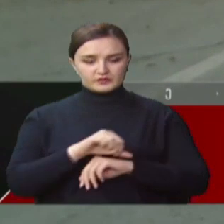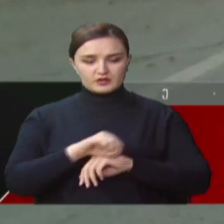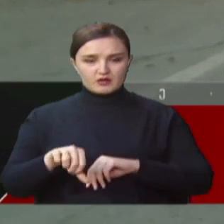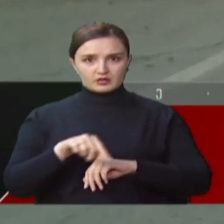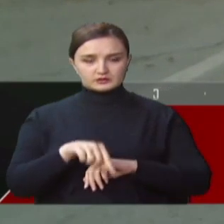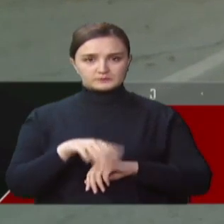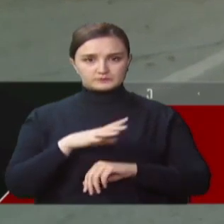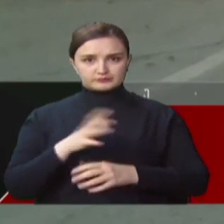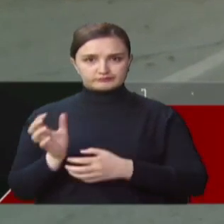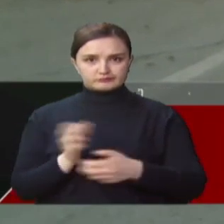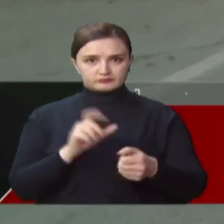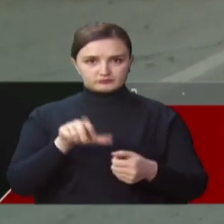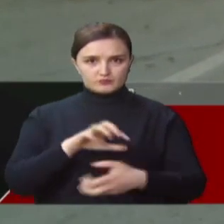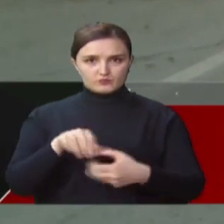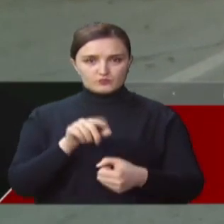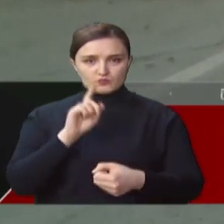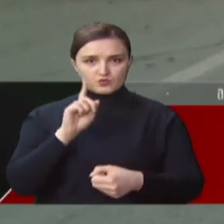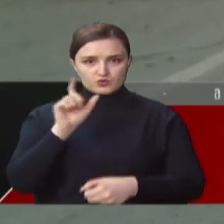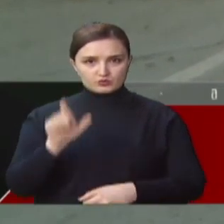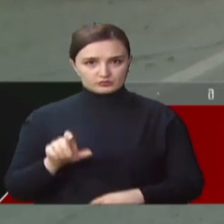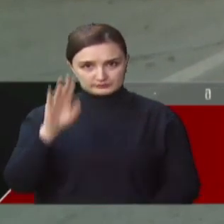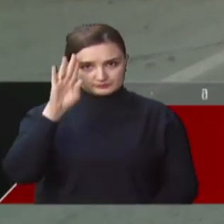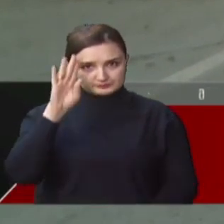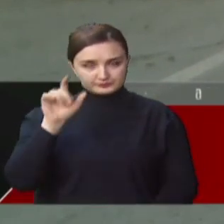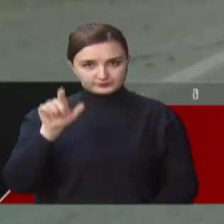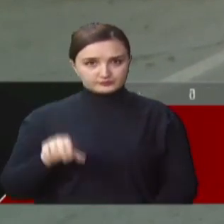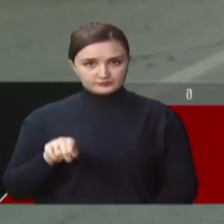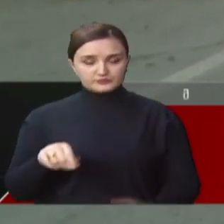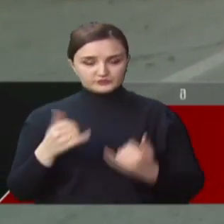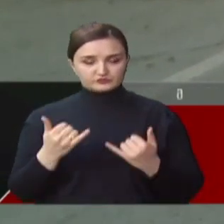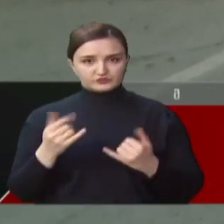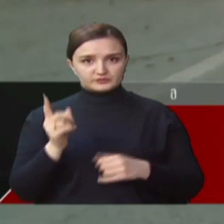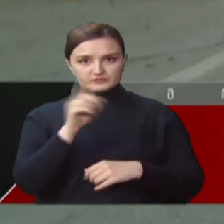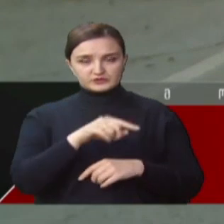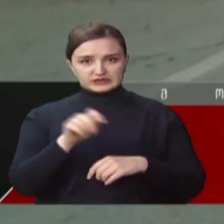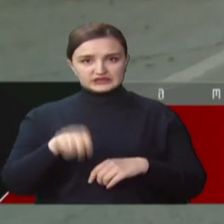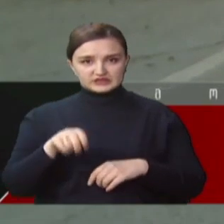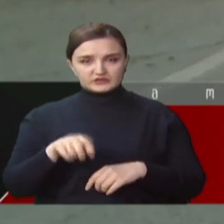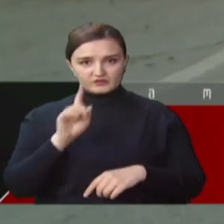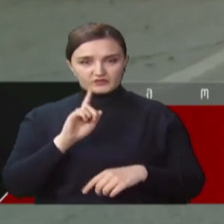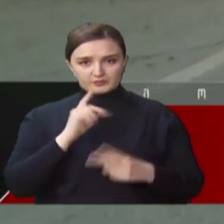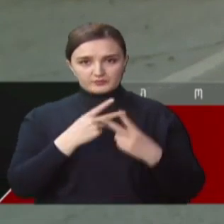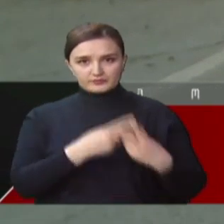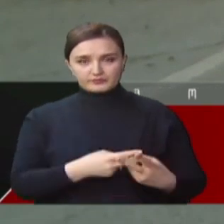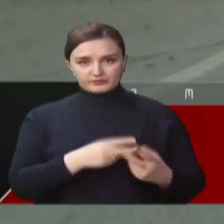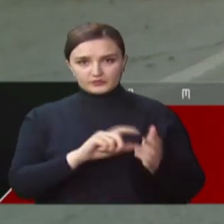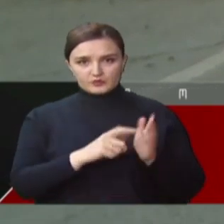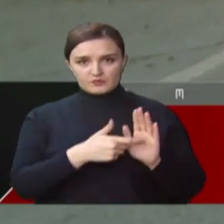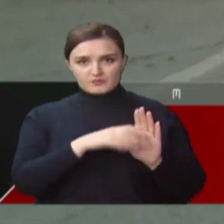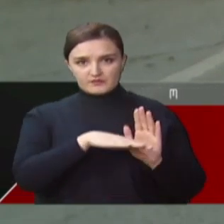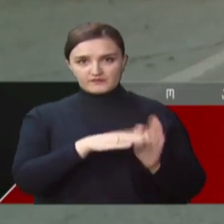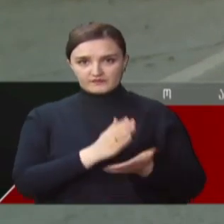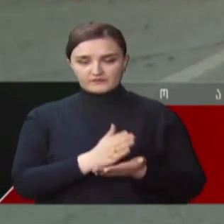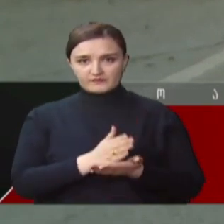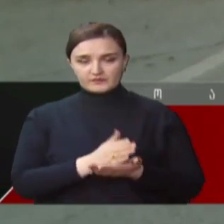იქნა წაყვანილი ახალგაზრდა მამაკაცი. ის ამ დროისთვის ოკუპირებული ცხინვალის დროებითი დაკავების იზოლატორში